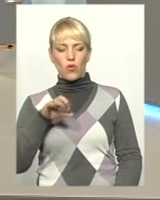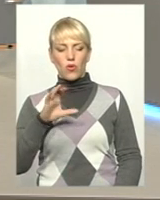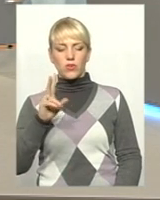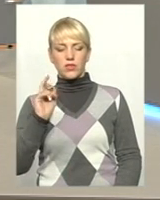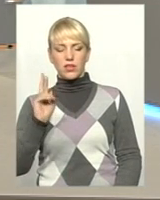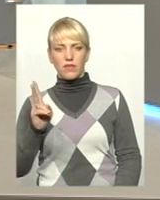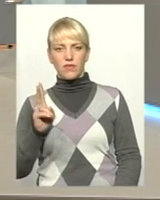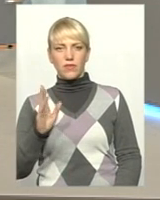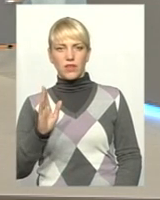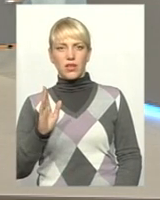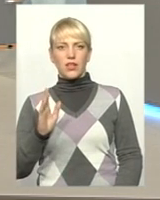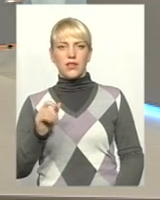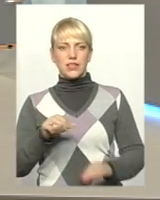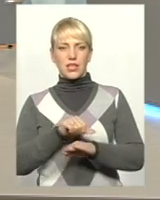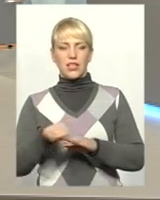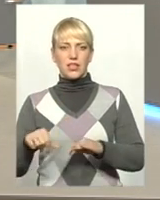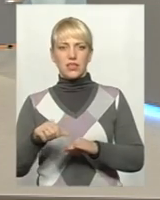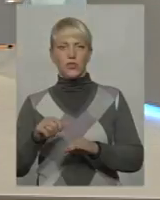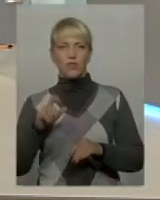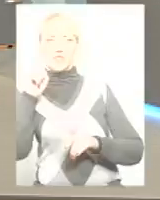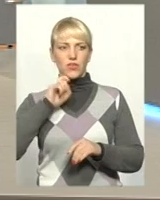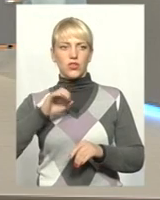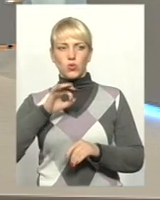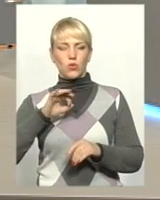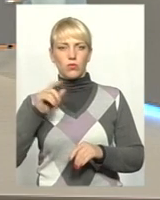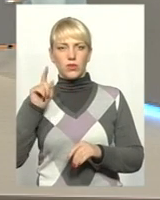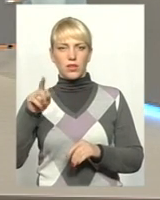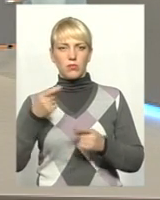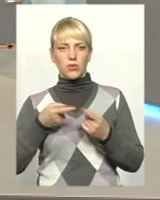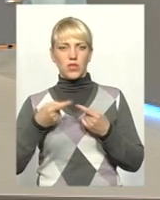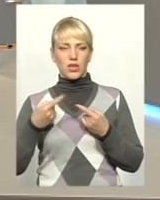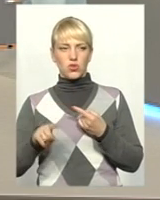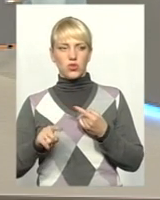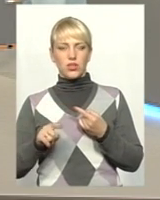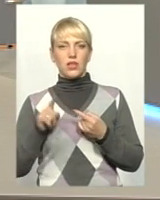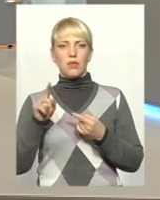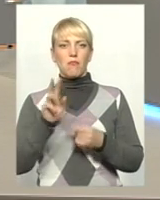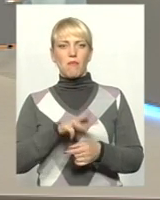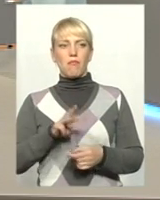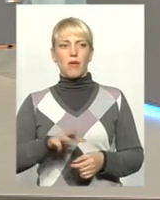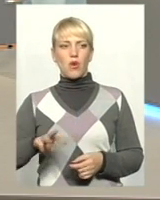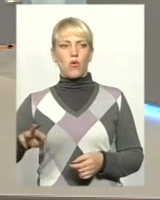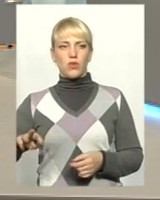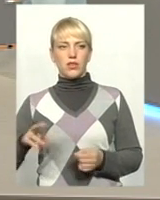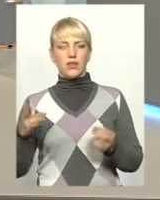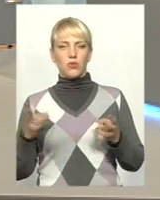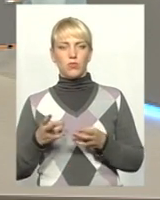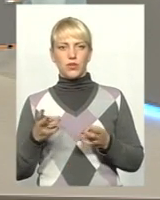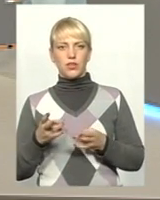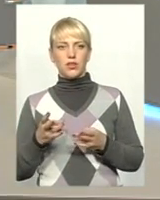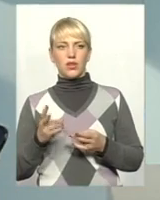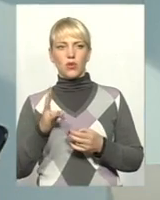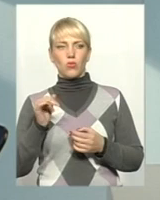границя з Вінницькою областю. Там підуть зовсім інші, там мільйони необхідно буде